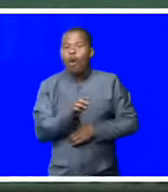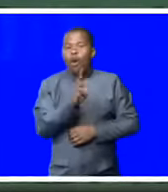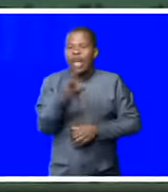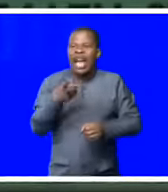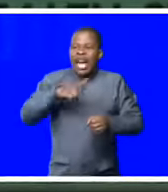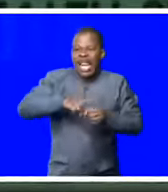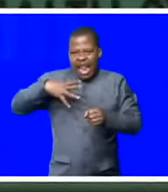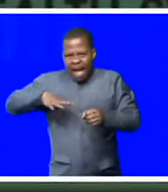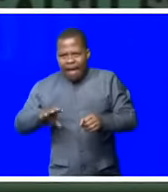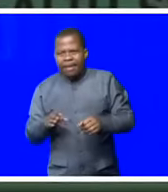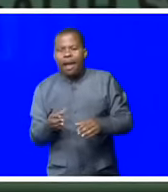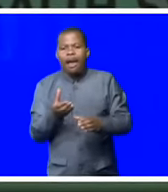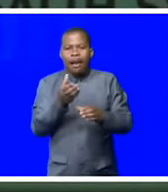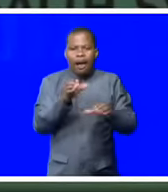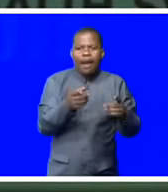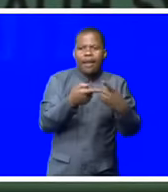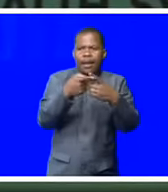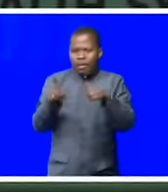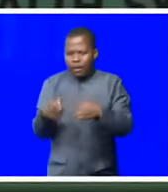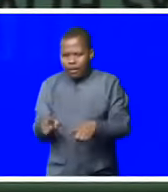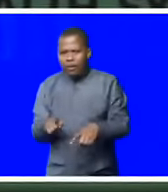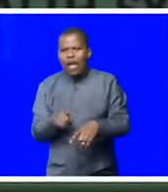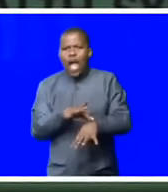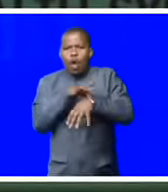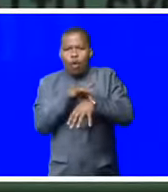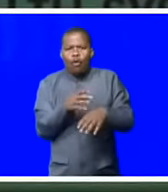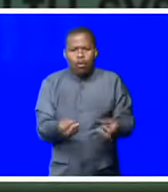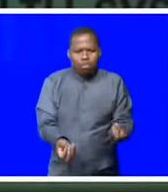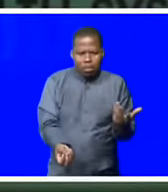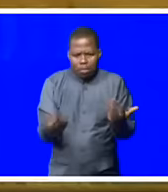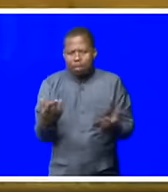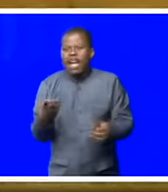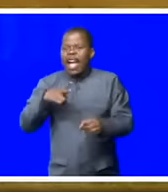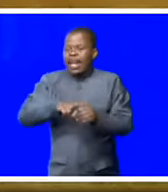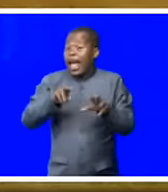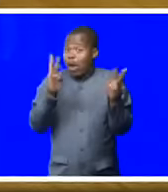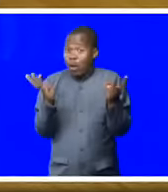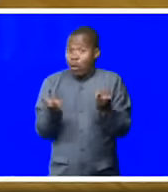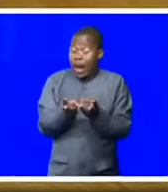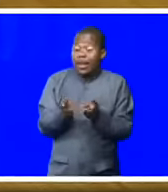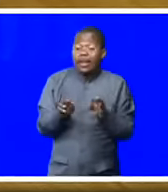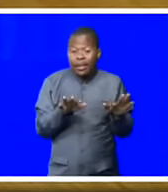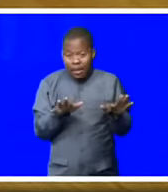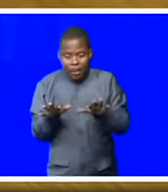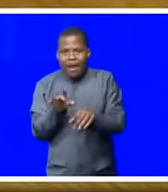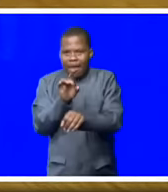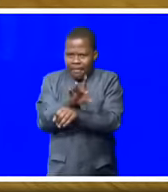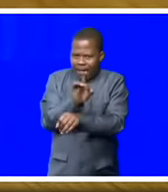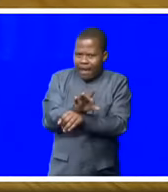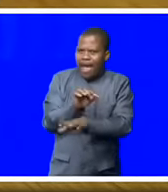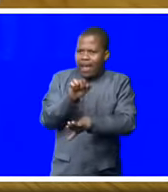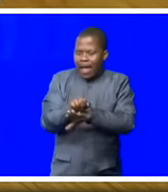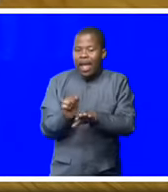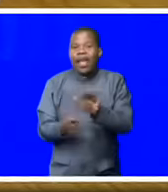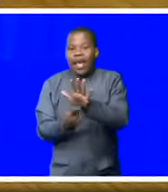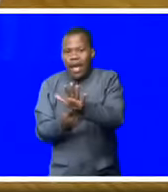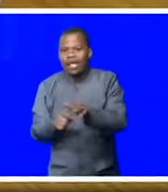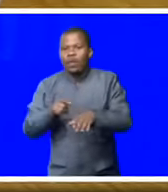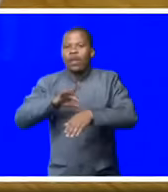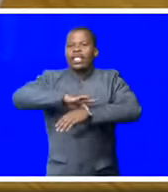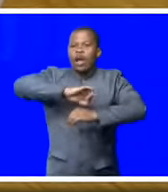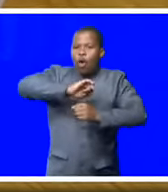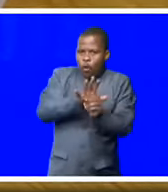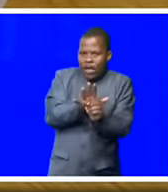emave. Lesifo sesitawulimata umhlaba wonke salensukumele dulu. Njengoba sibonile ku-COVID